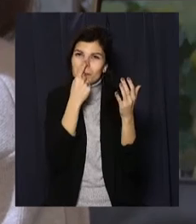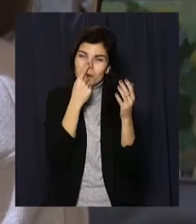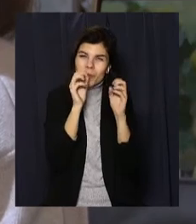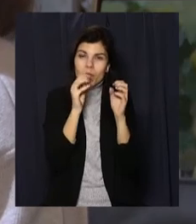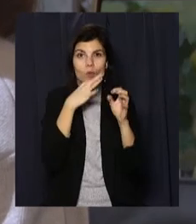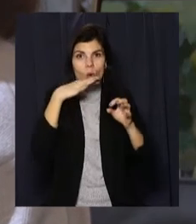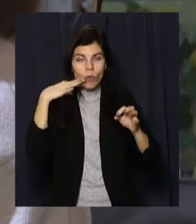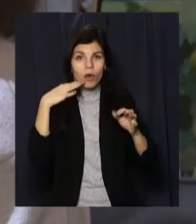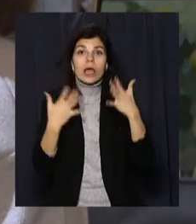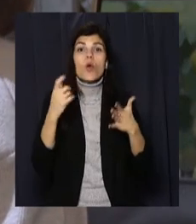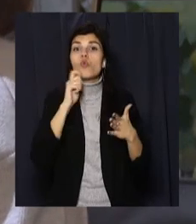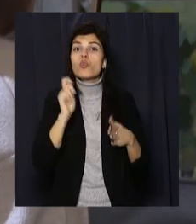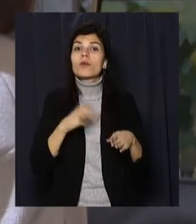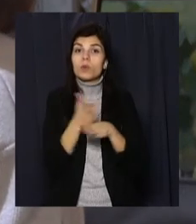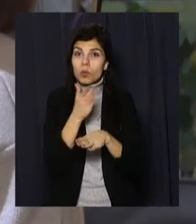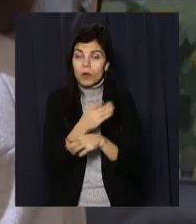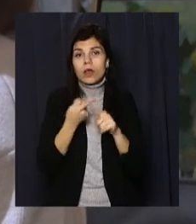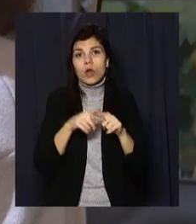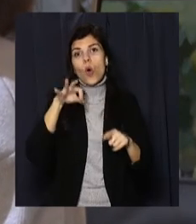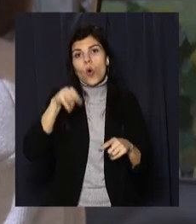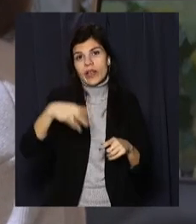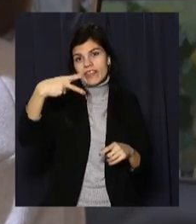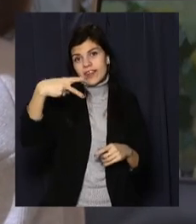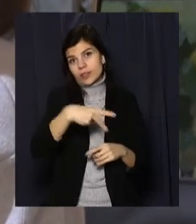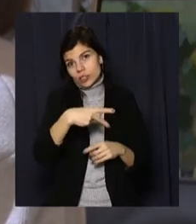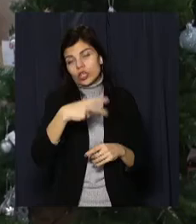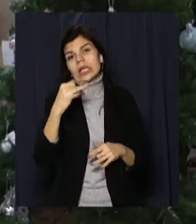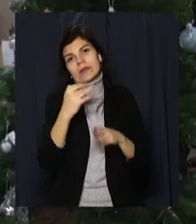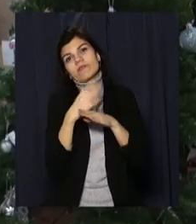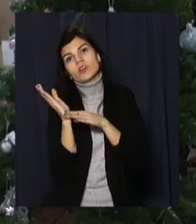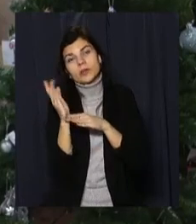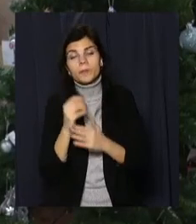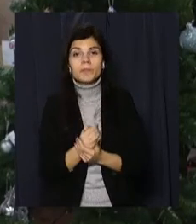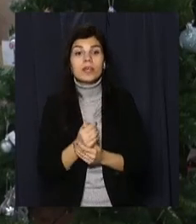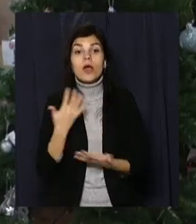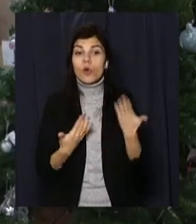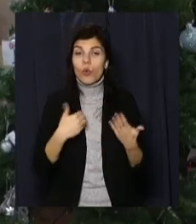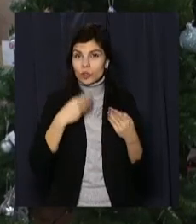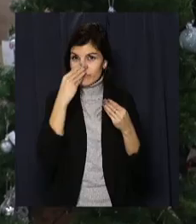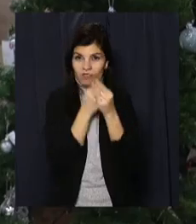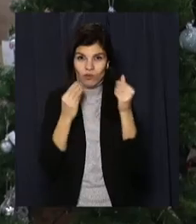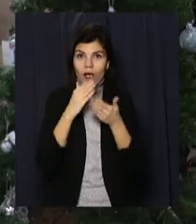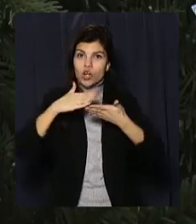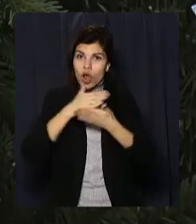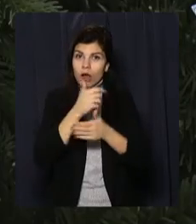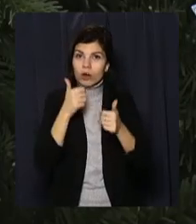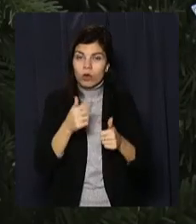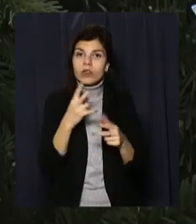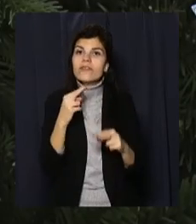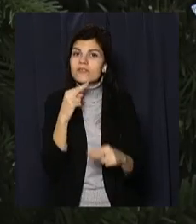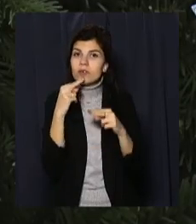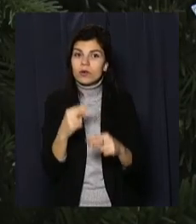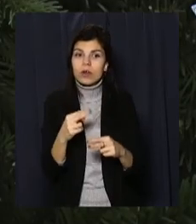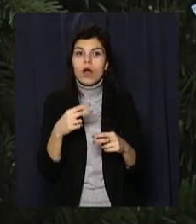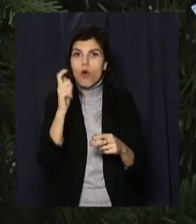українських виробниках, я знаю, що це від 2 тисяч, там от далі. Аби обрати якісну штучну ялинку, варто звертати увагу